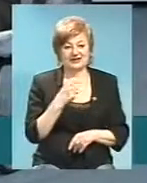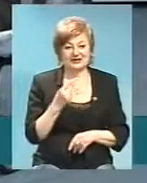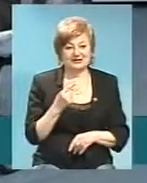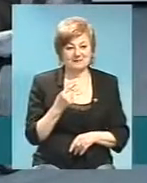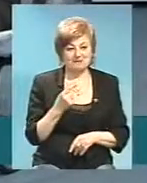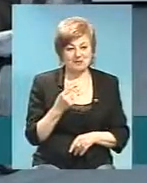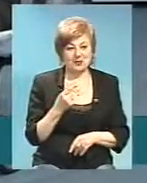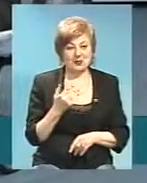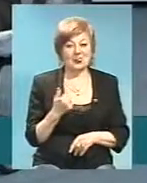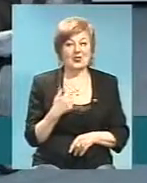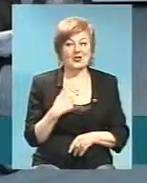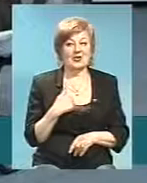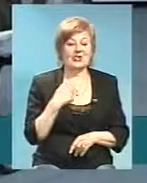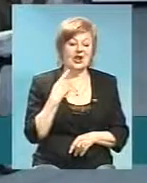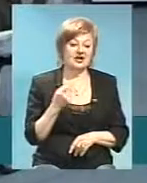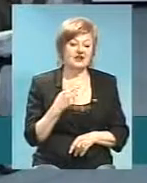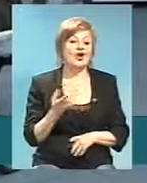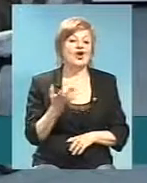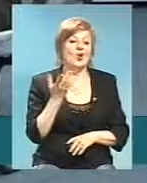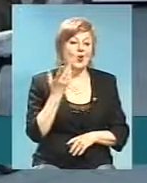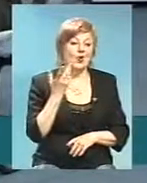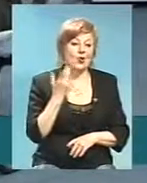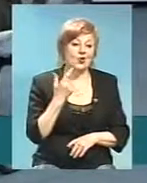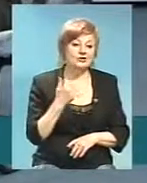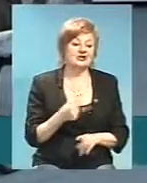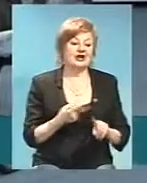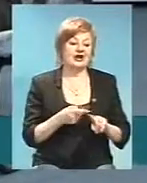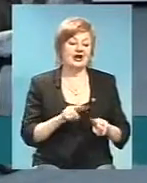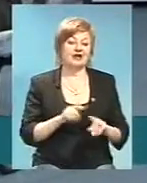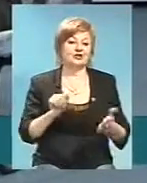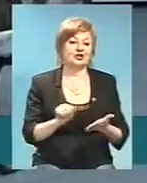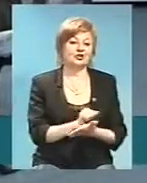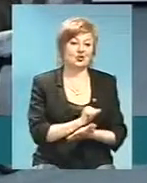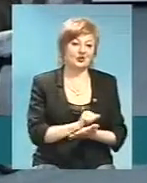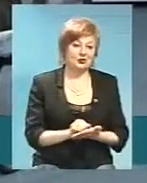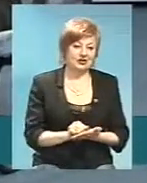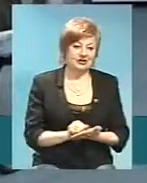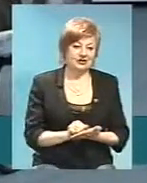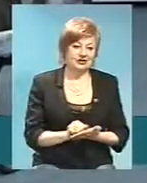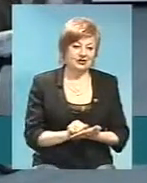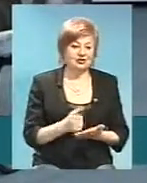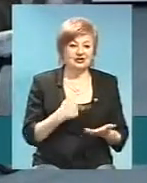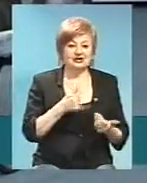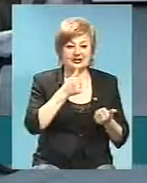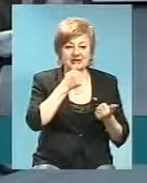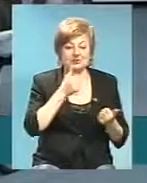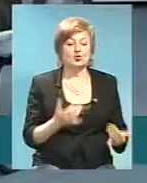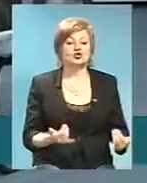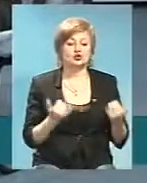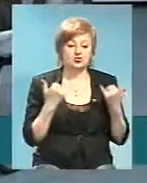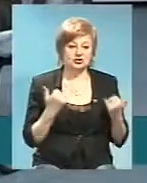будуть знайомитися з наказом. Говорю. Ви можете просто сказати, що коли потрібно цей документ, довідки, там такі, я не можу